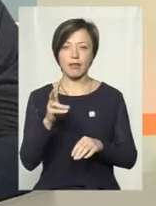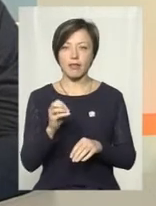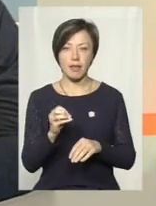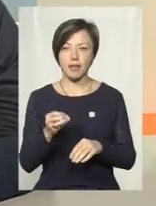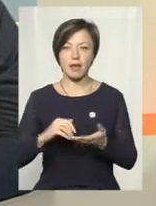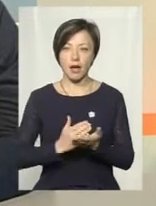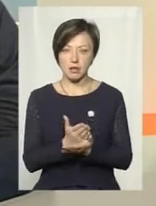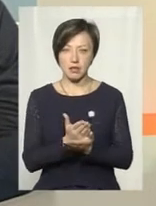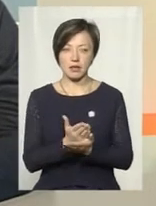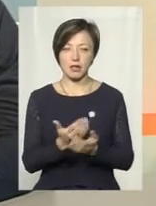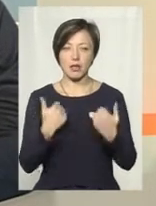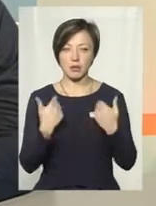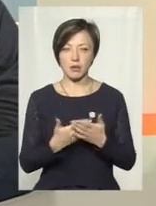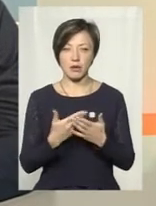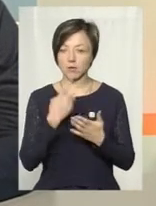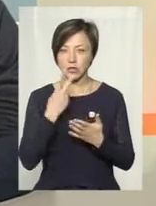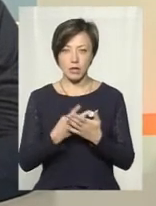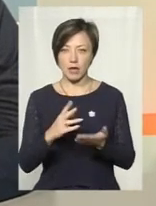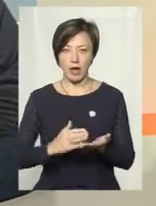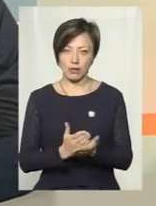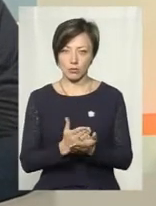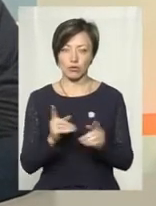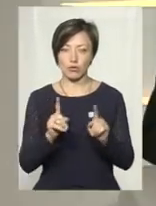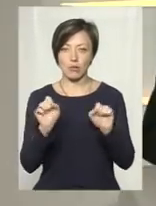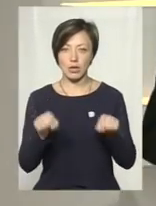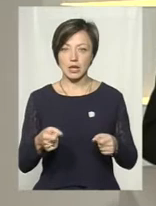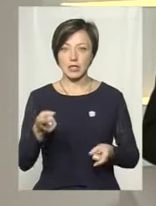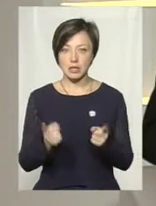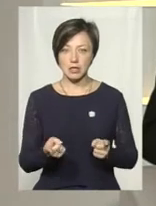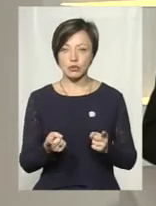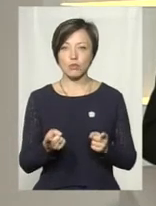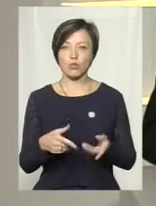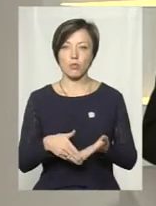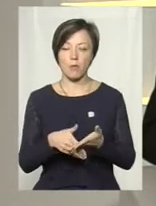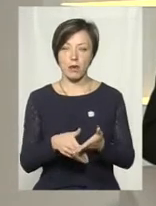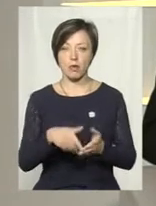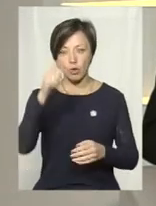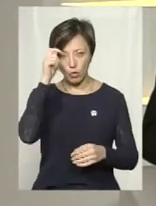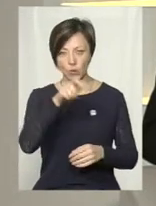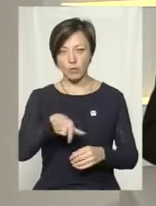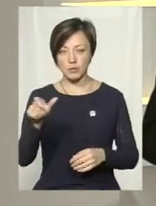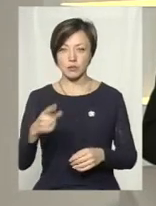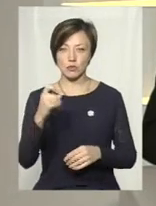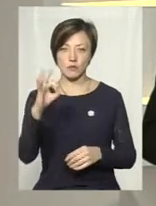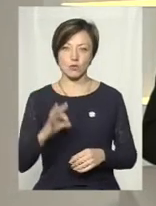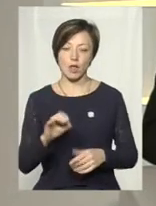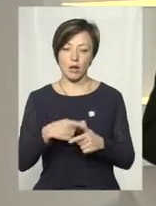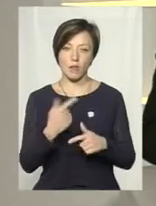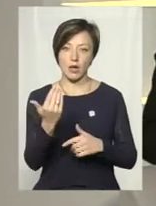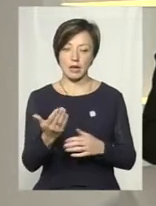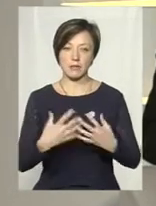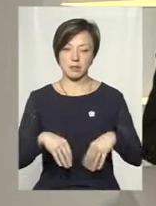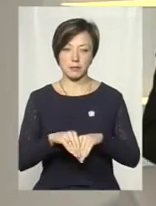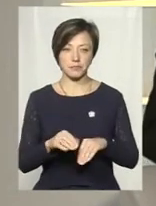тими якісними. Я, наприклад, не вбачаю їх якісними, щоб вони дійсно допомагали хлопцям на 100% або їхнім сім'ям.